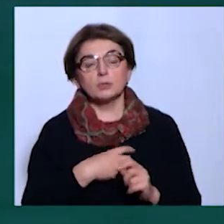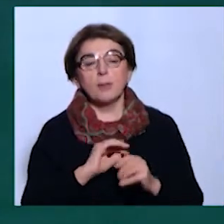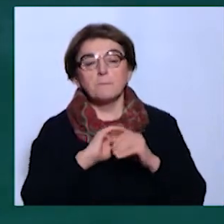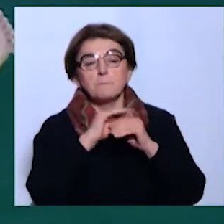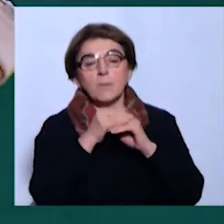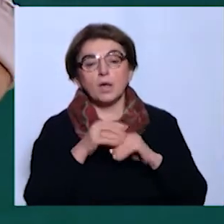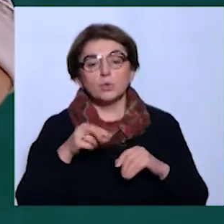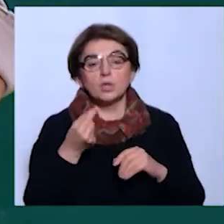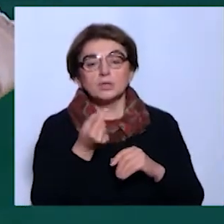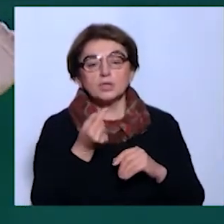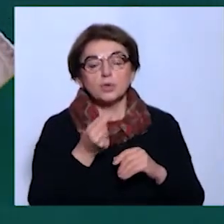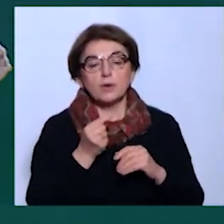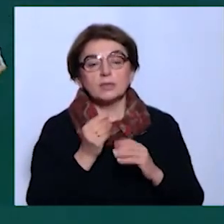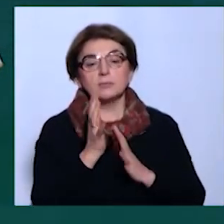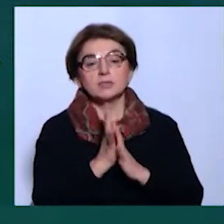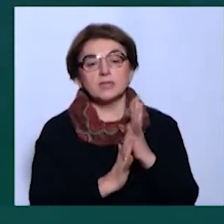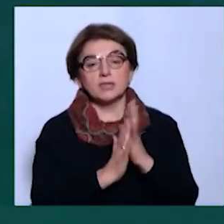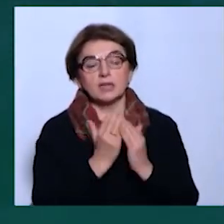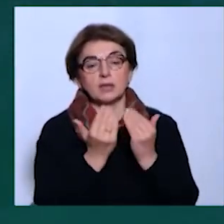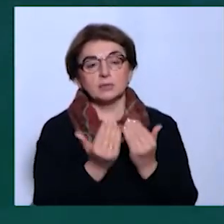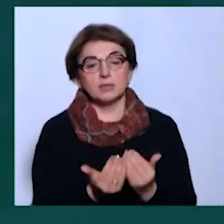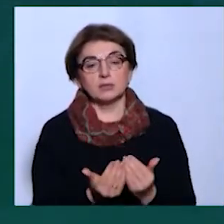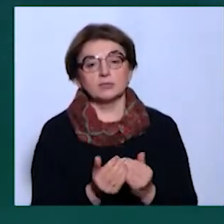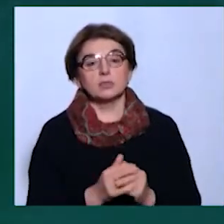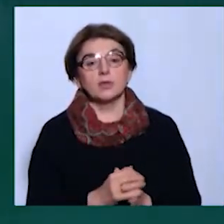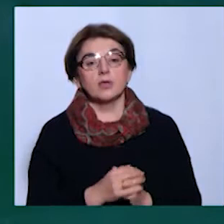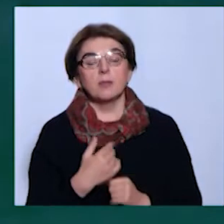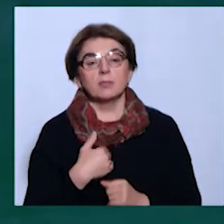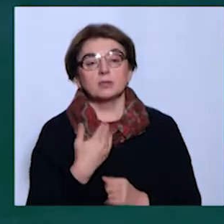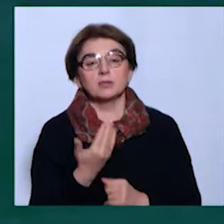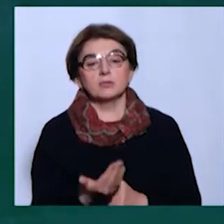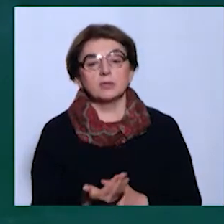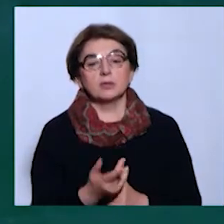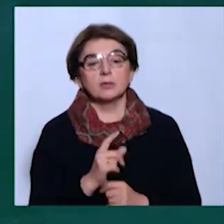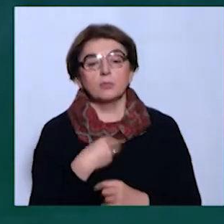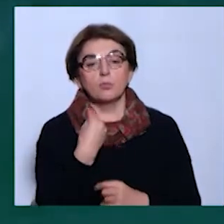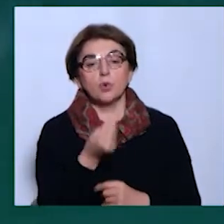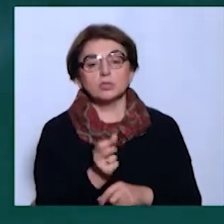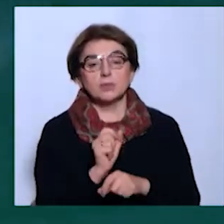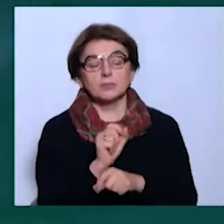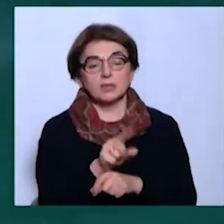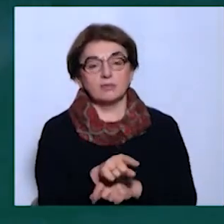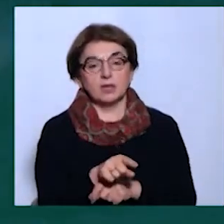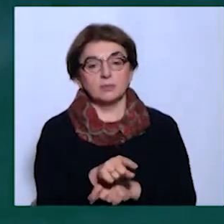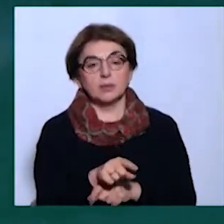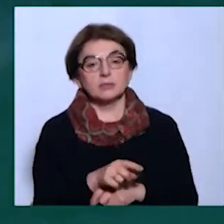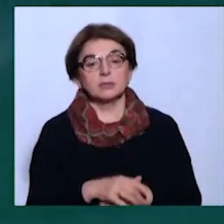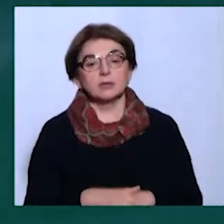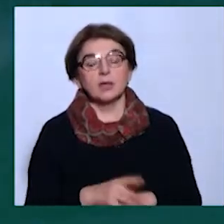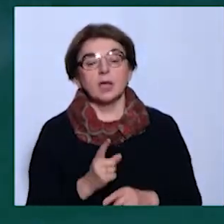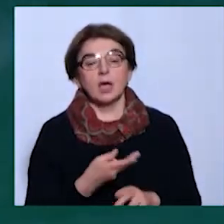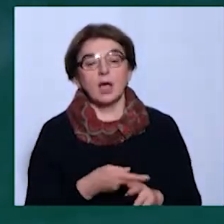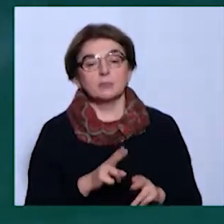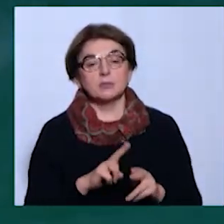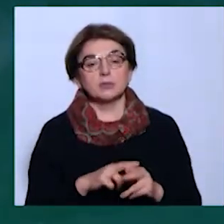ფარულთესლოვანი მცენარეებისათვის. Ეხლა მე თქვენ მოგცემთ დავალებას,